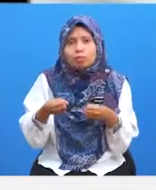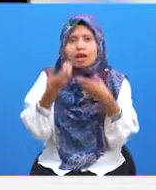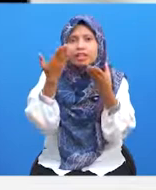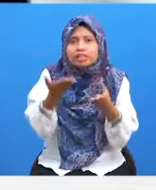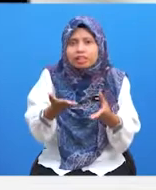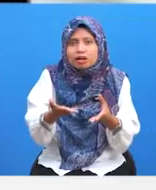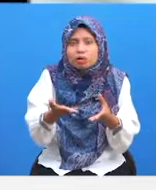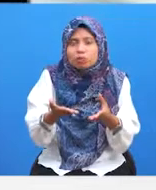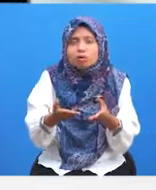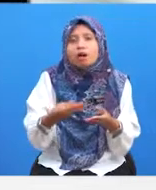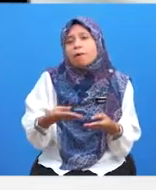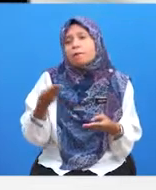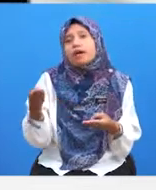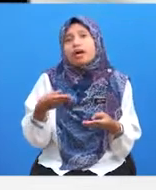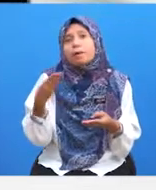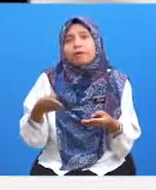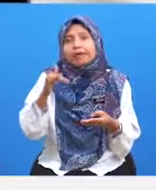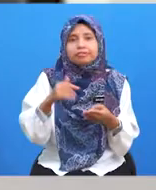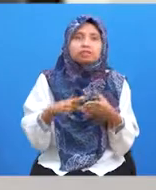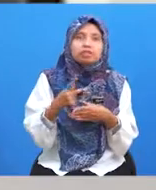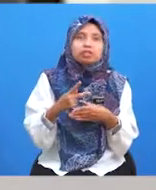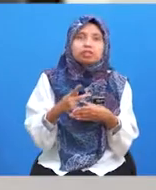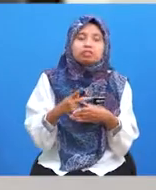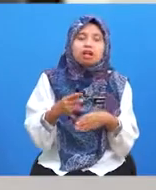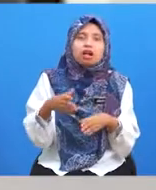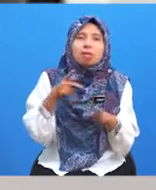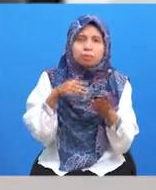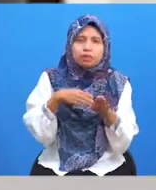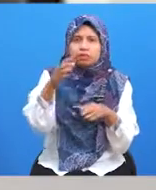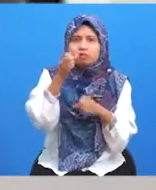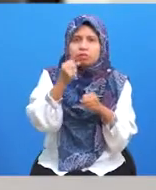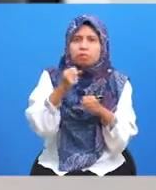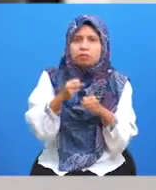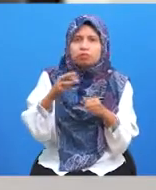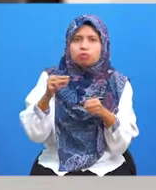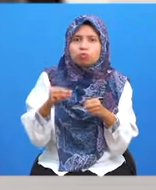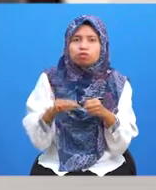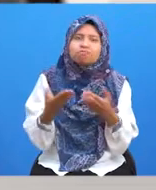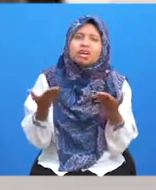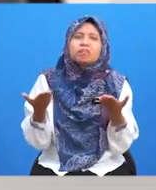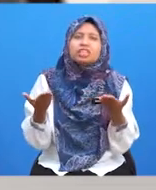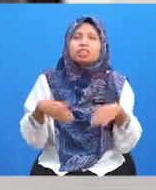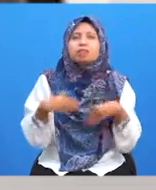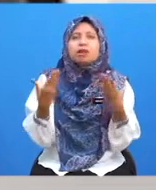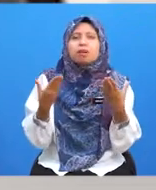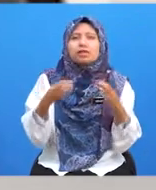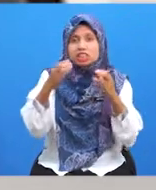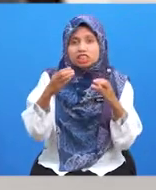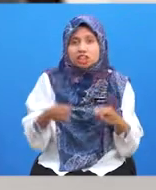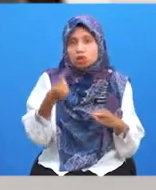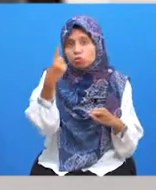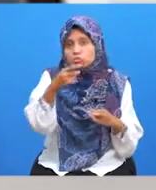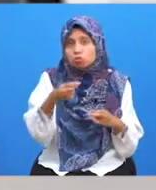produk atau barang and yang dikeluarkan pada pendapat murid-murid apakah teknik atau cara yang digunakan untuk